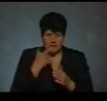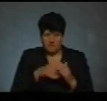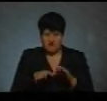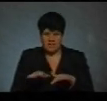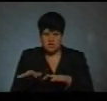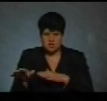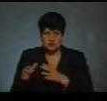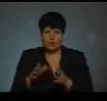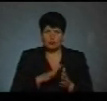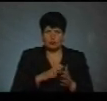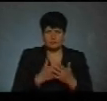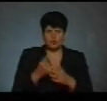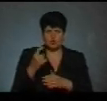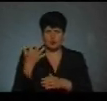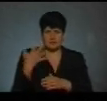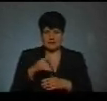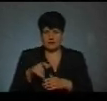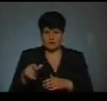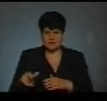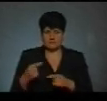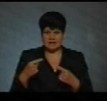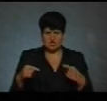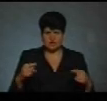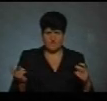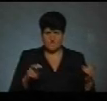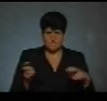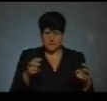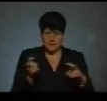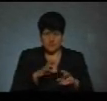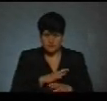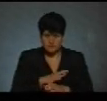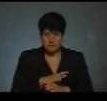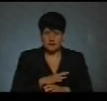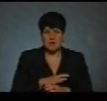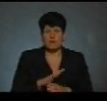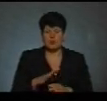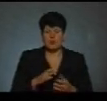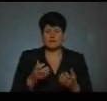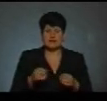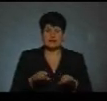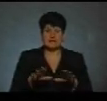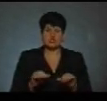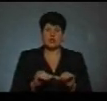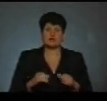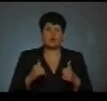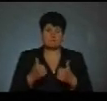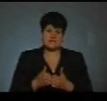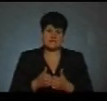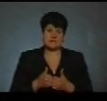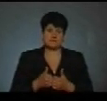коли їх вийшло, що там було до 150 чоловік, тому що іншими входами вони заходили. Було прийнято рішення на комісії